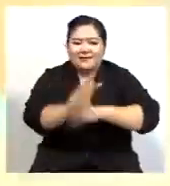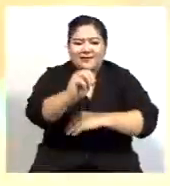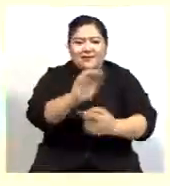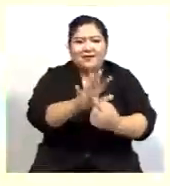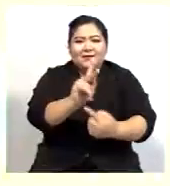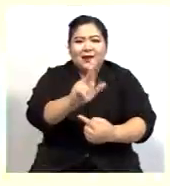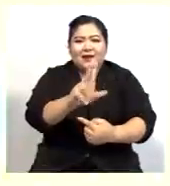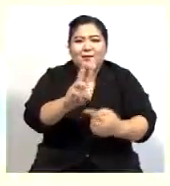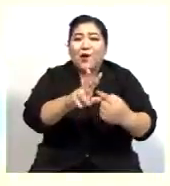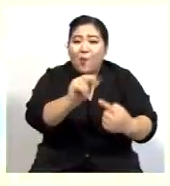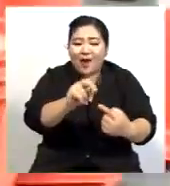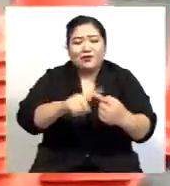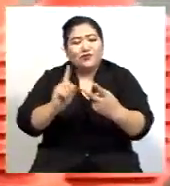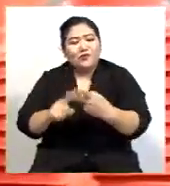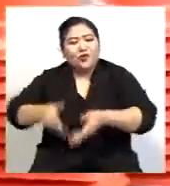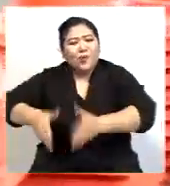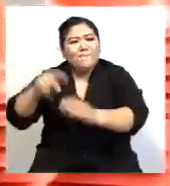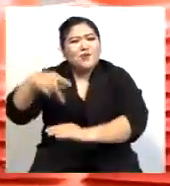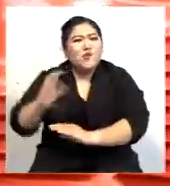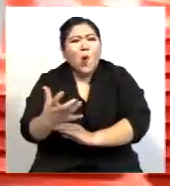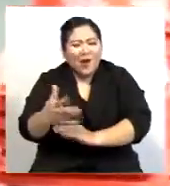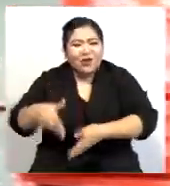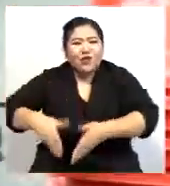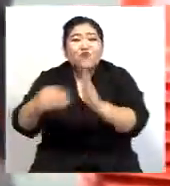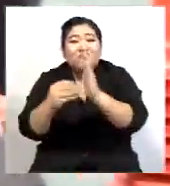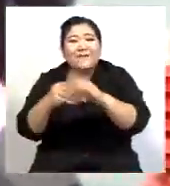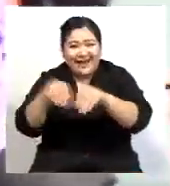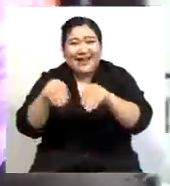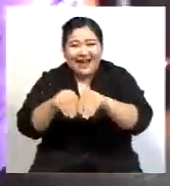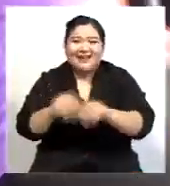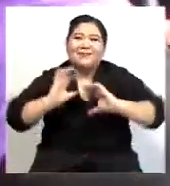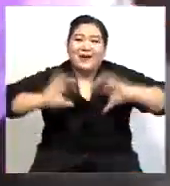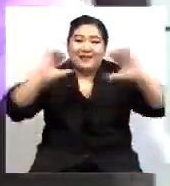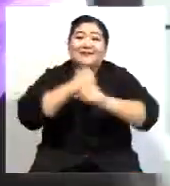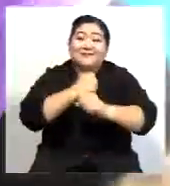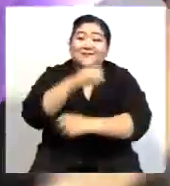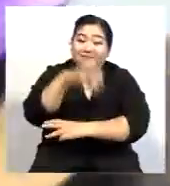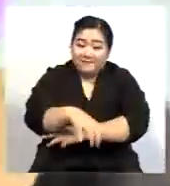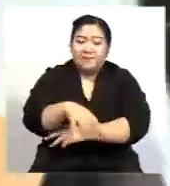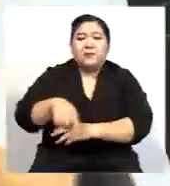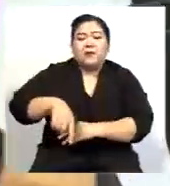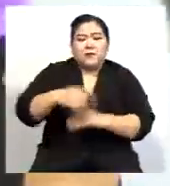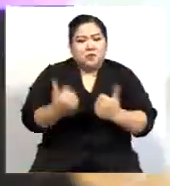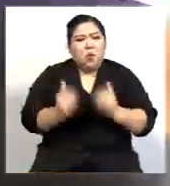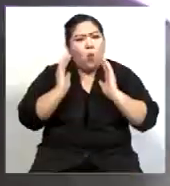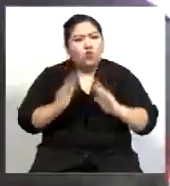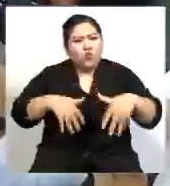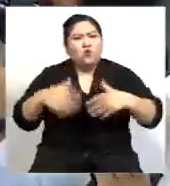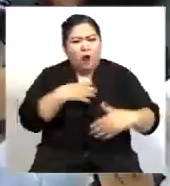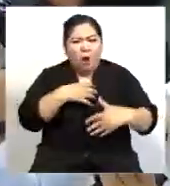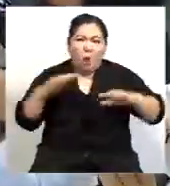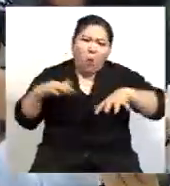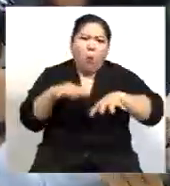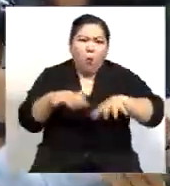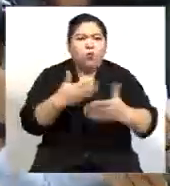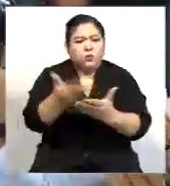นพิษณุโลกนะคะก็จะเห็นว่ามีการจำกัดการซื้อแต่ว่าก็ความต้องการเนี่ยยังมีมากอยู่นะคะทางประชาชนที่